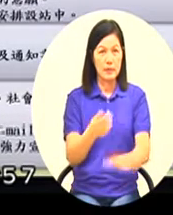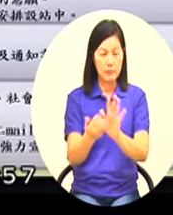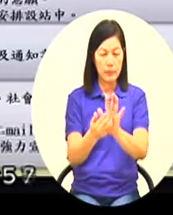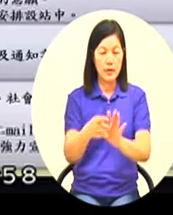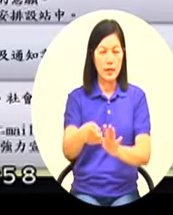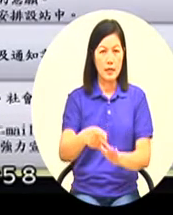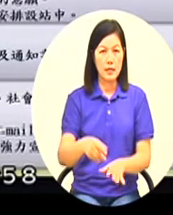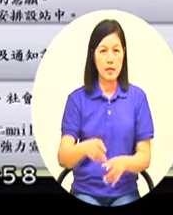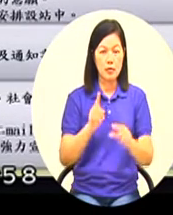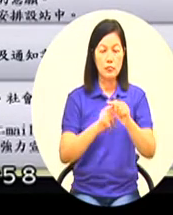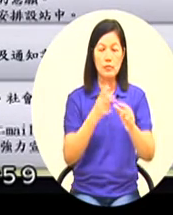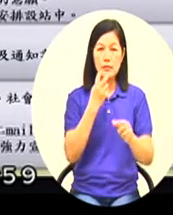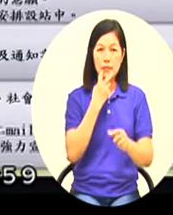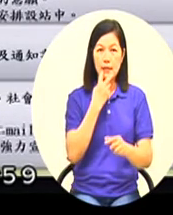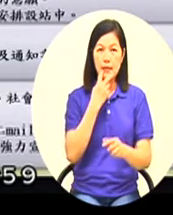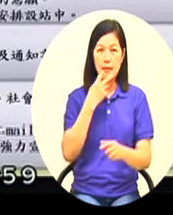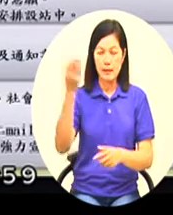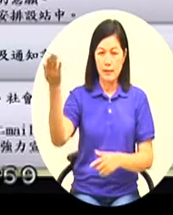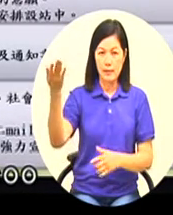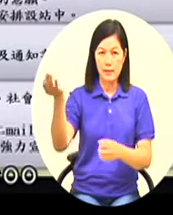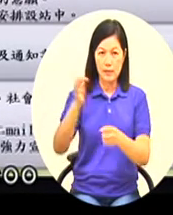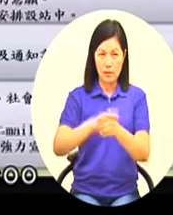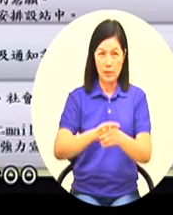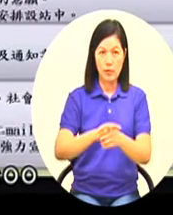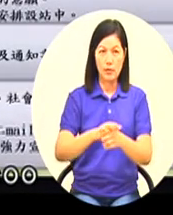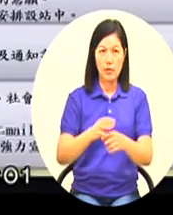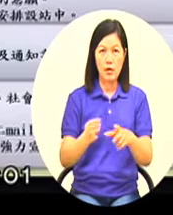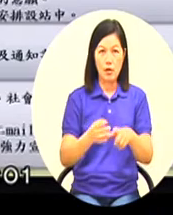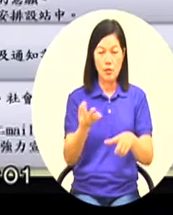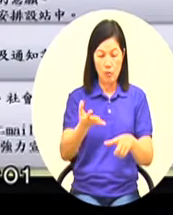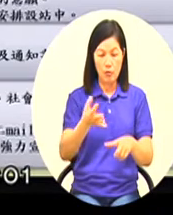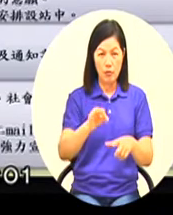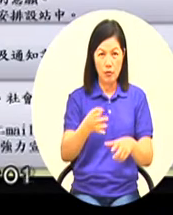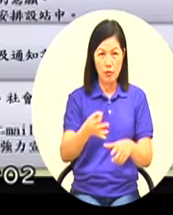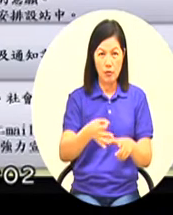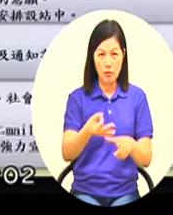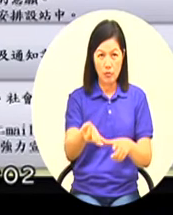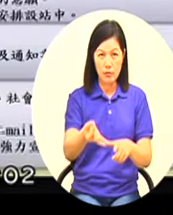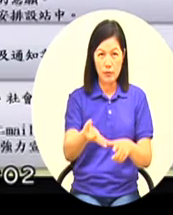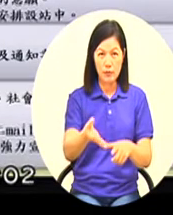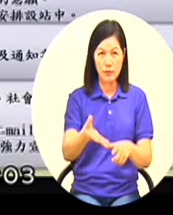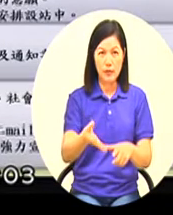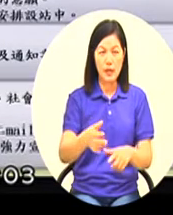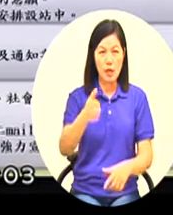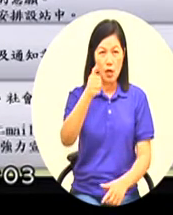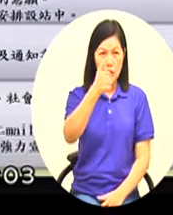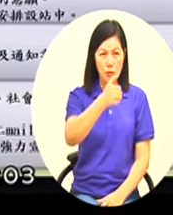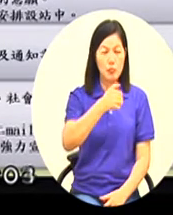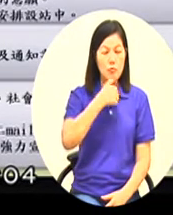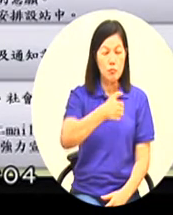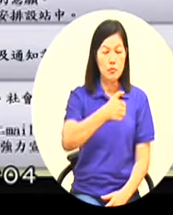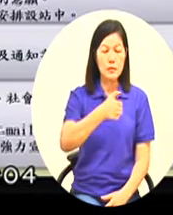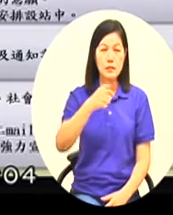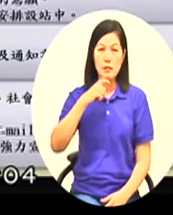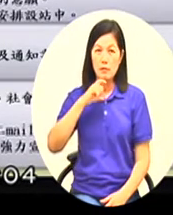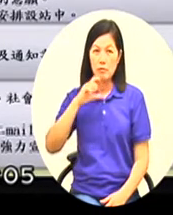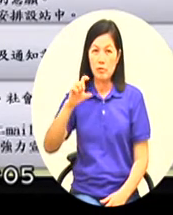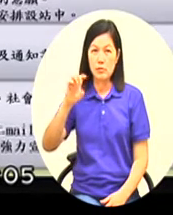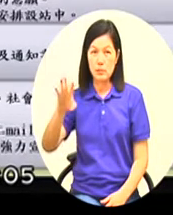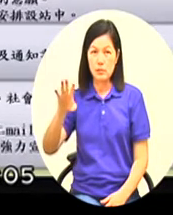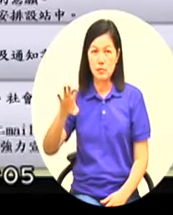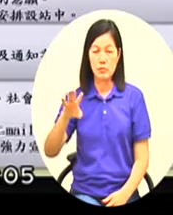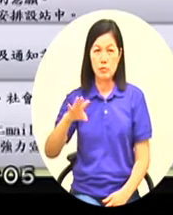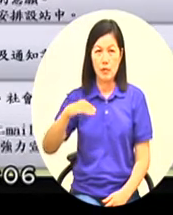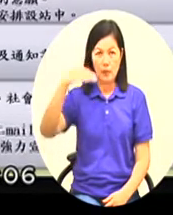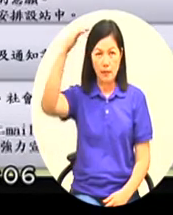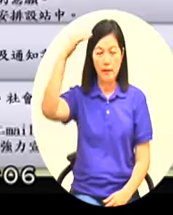疾管署提供的、比较扩大的一个公费疫苗的接种对象，包括是50到64岁的成年人，好，包括是今